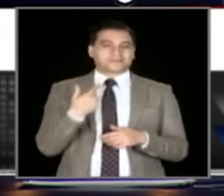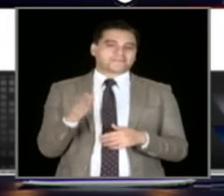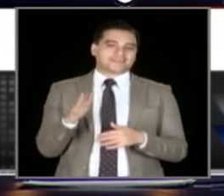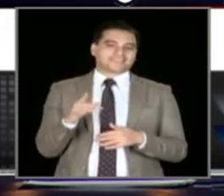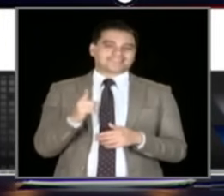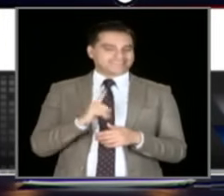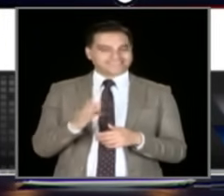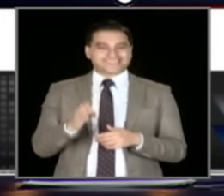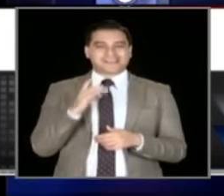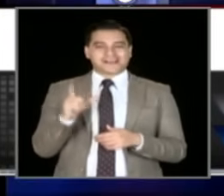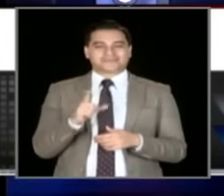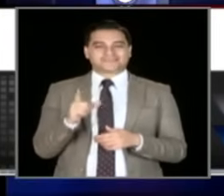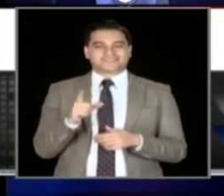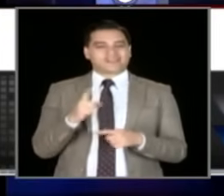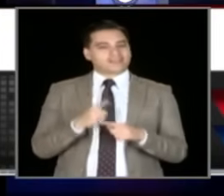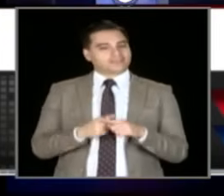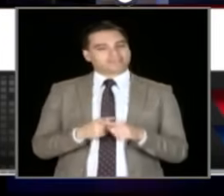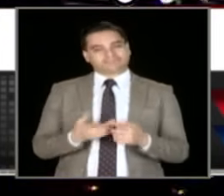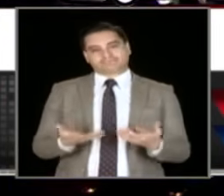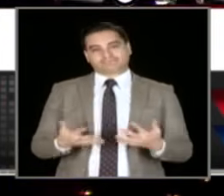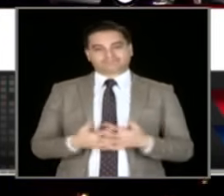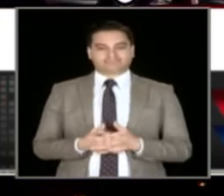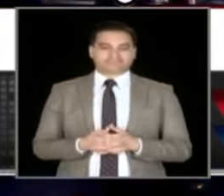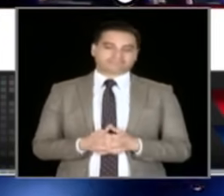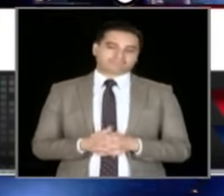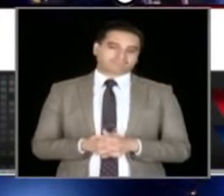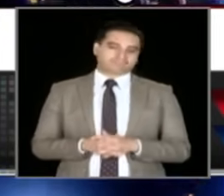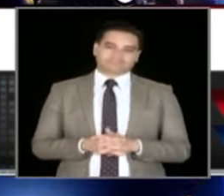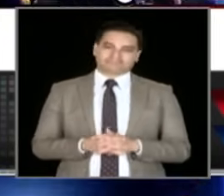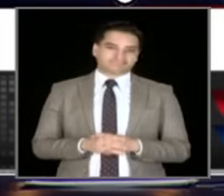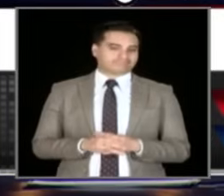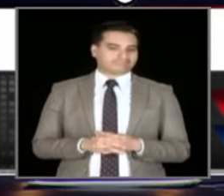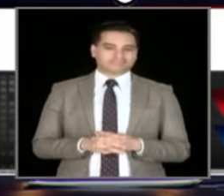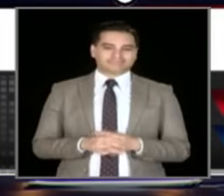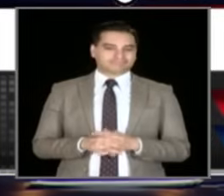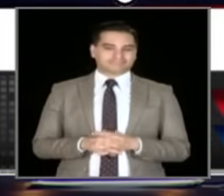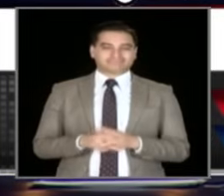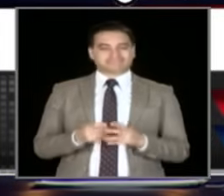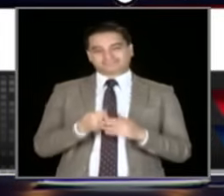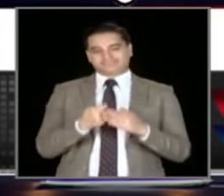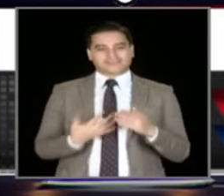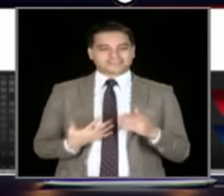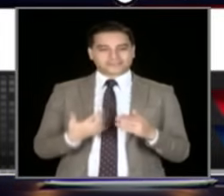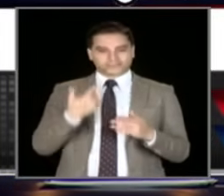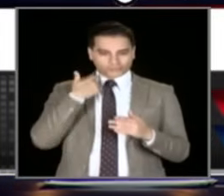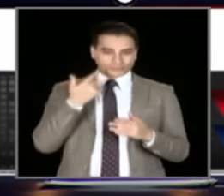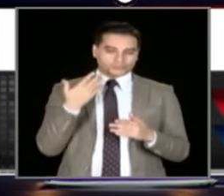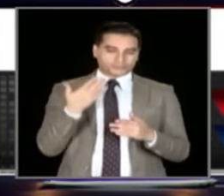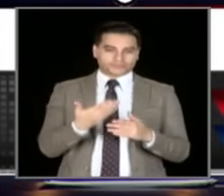لا ما تخافيش. إجابة خاطئة. طب ما كده هتخافي من الوضع. ناقص 5